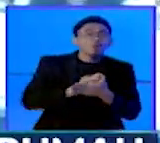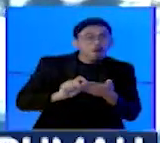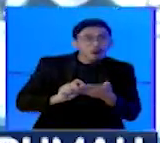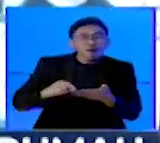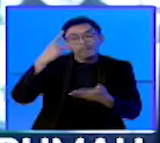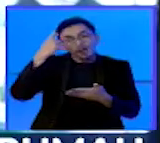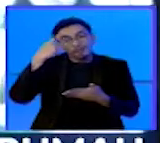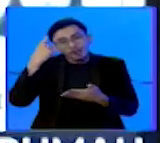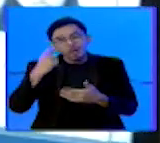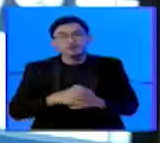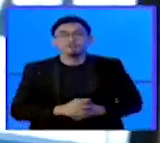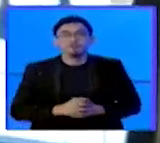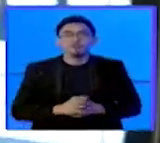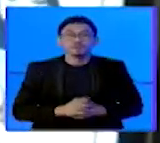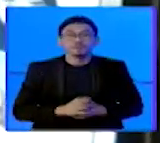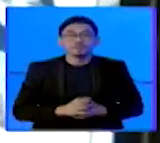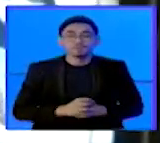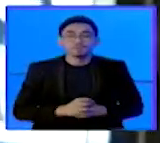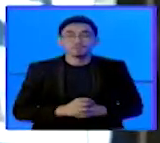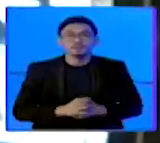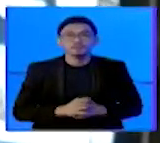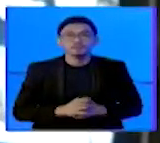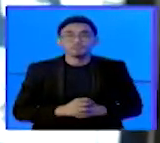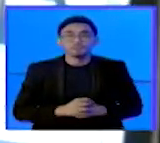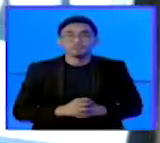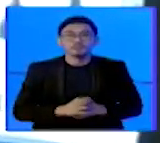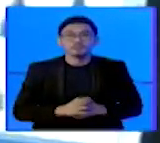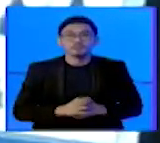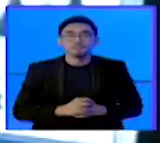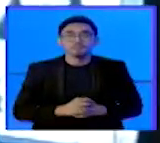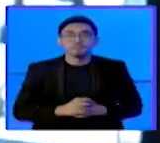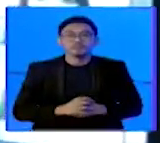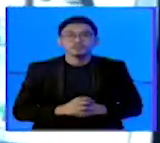kedua mereka. Dari Jakarta, Putri Melati, Tommy Hadi Kusumo, iNews, melaporkan.